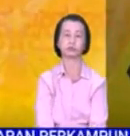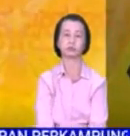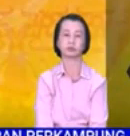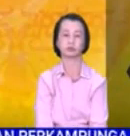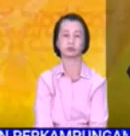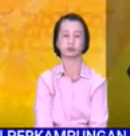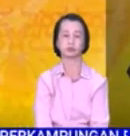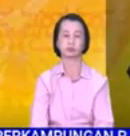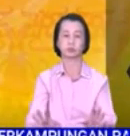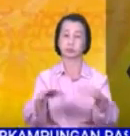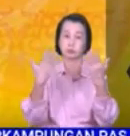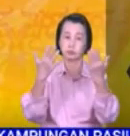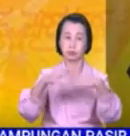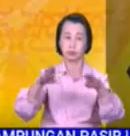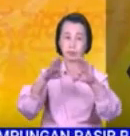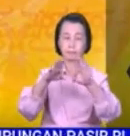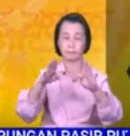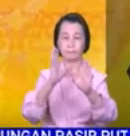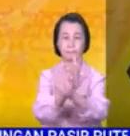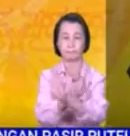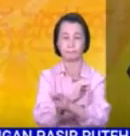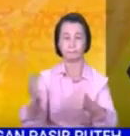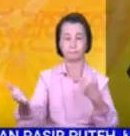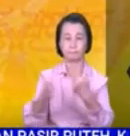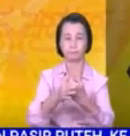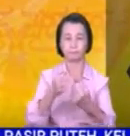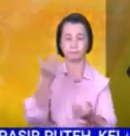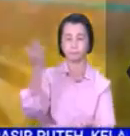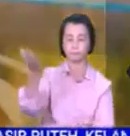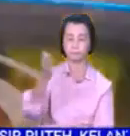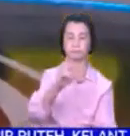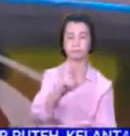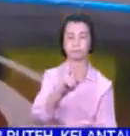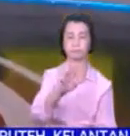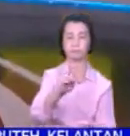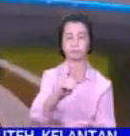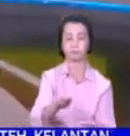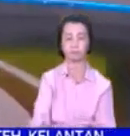Sekian berita dari Sarawak. Kita kembali bersama Farha di Angkasa Puri. Silakan.